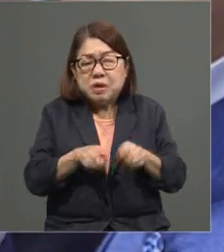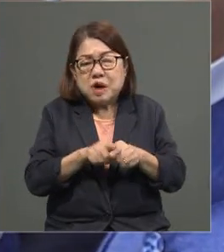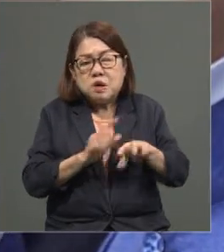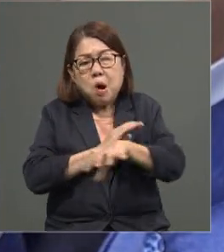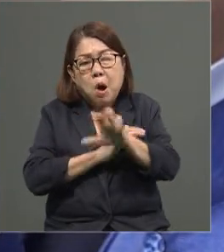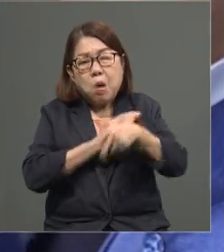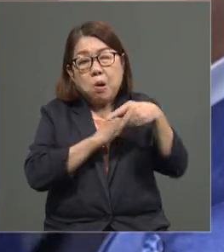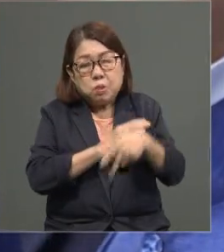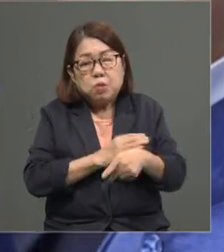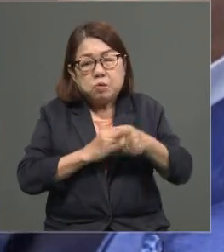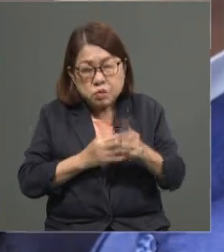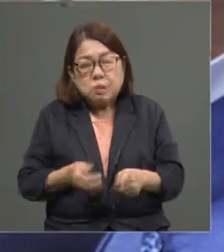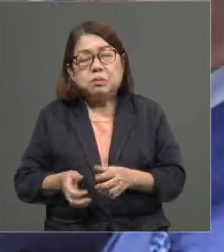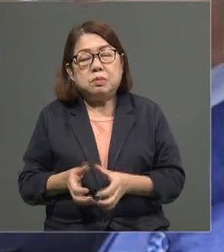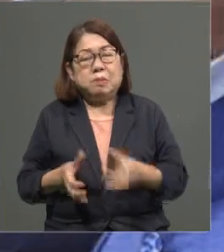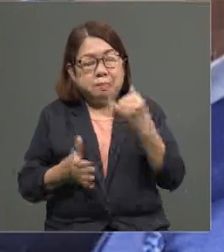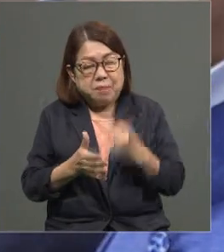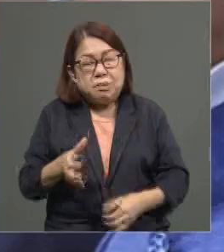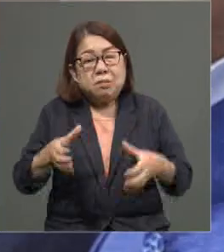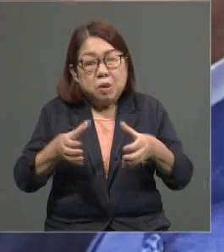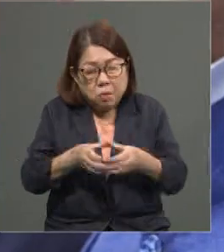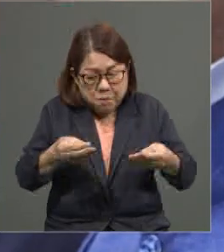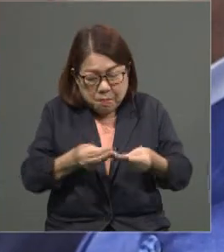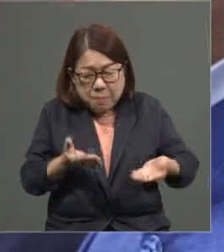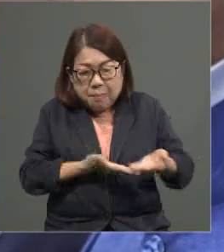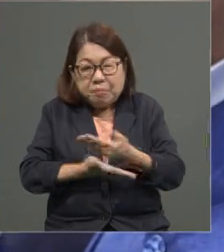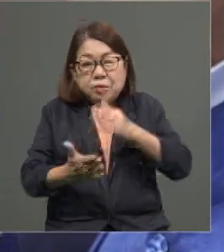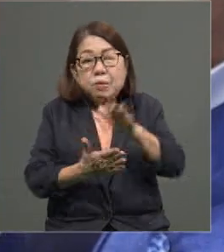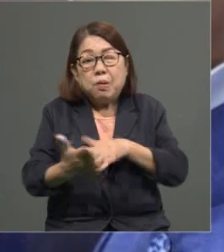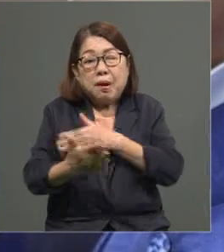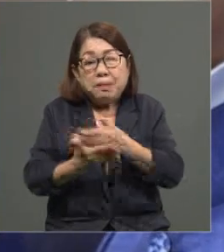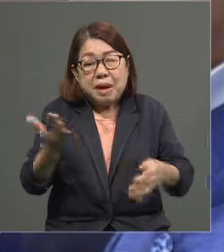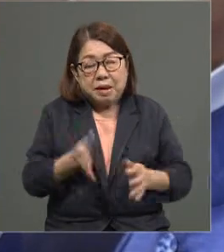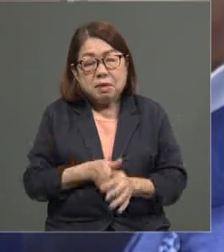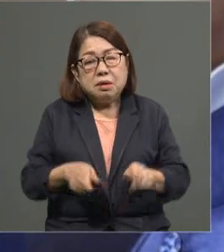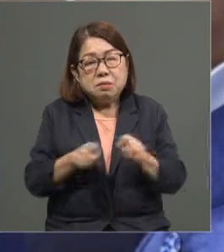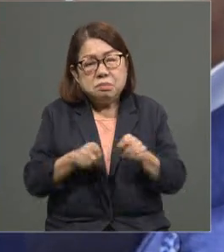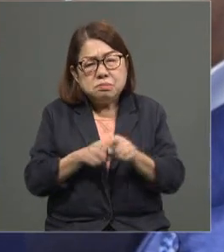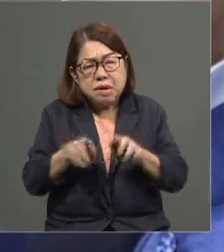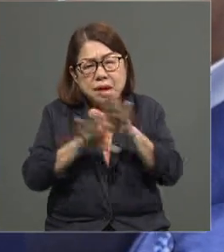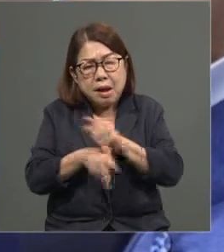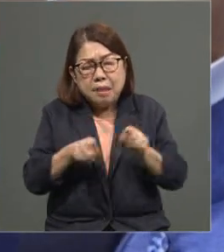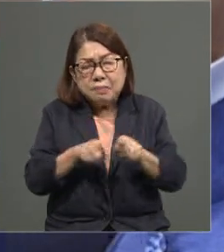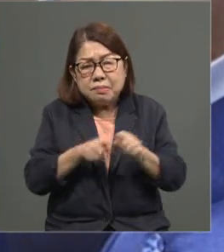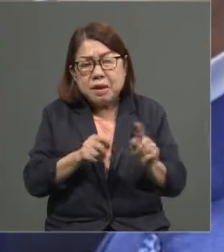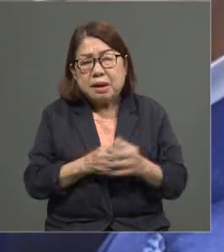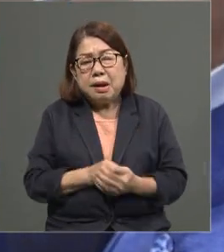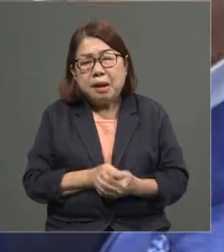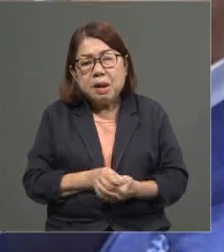องโดนข้อหาอ้างยี่และซ่องโจรด้วยข้อหาอ้างยี่ซ่องโจรนั้นอายุความ10